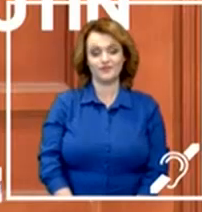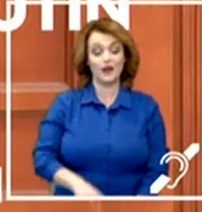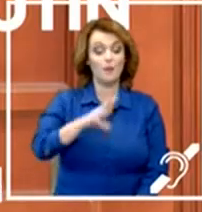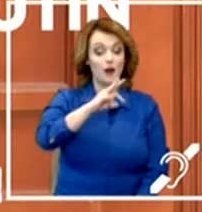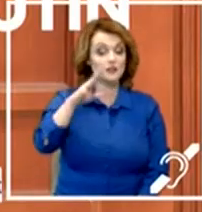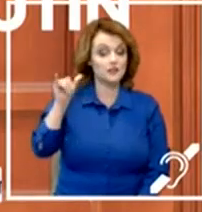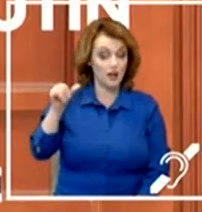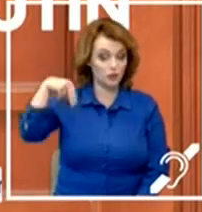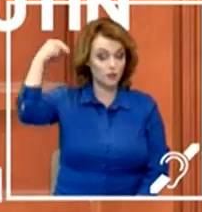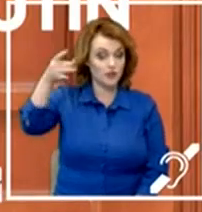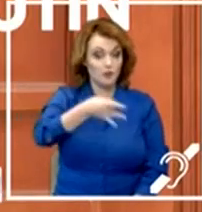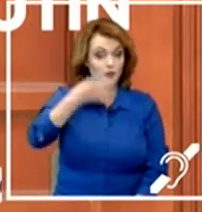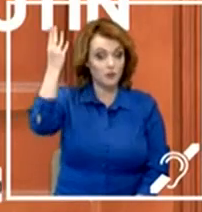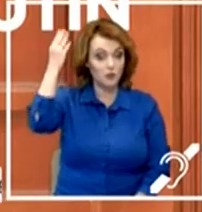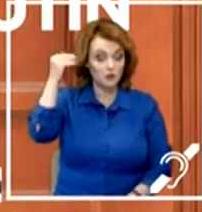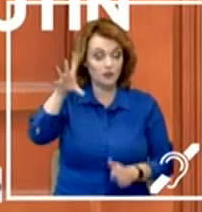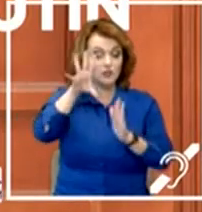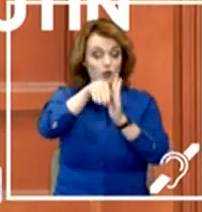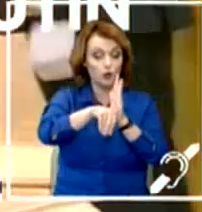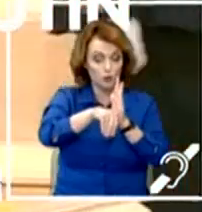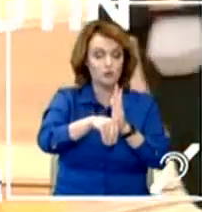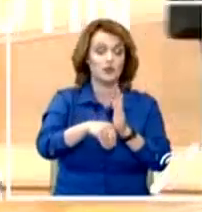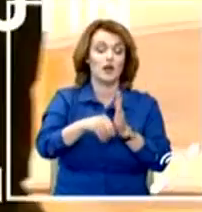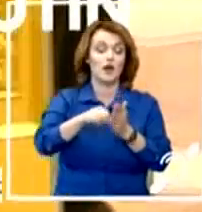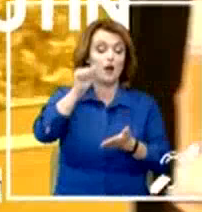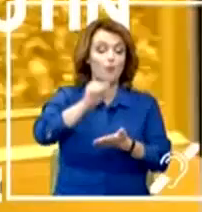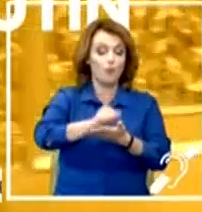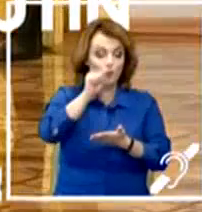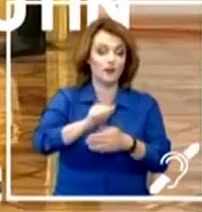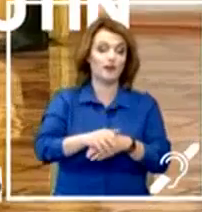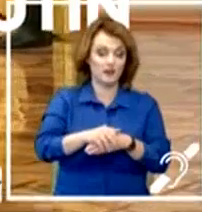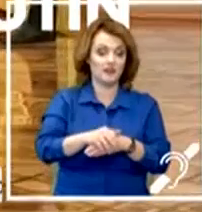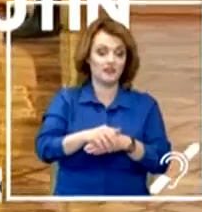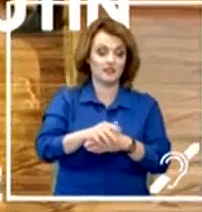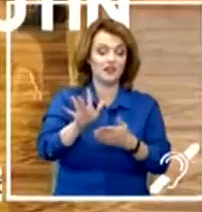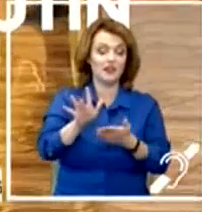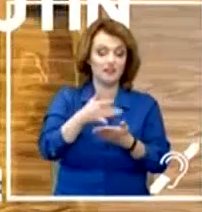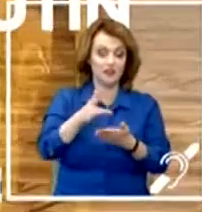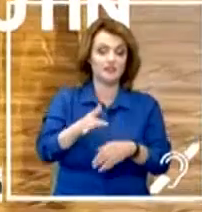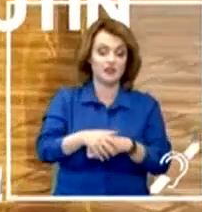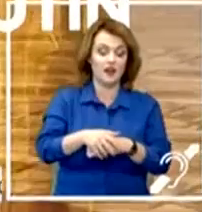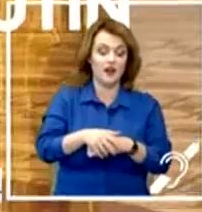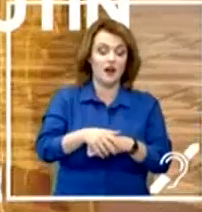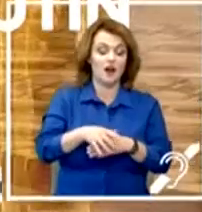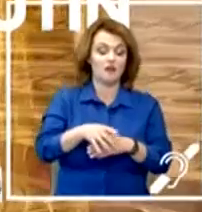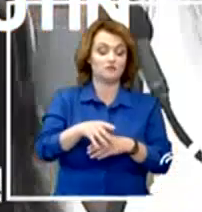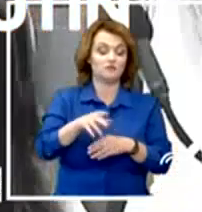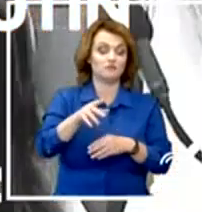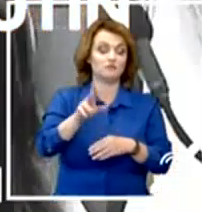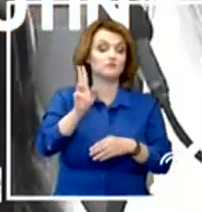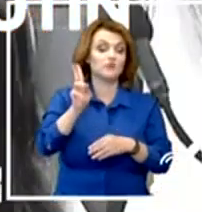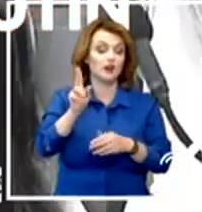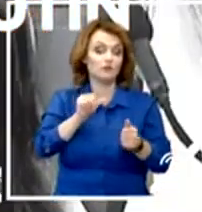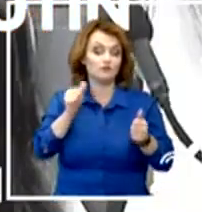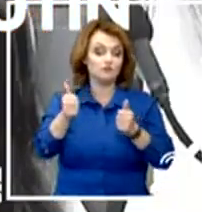Maya Sandu a fost inclusă de publicația americană New York Post într-o listă a femeilor lideri care l-au înfruntat pe Vladimir Putin. Cine mai